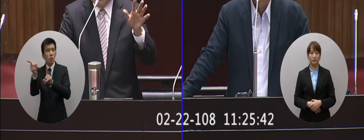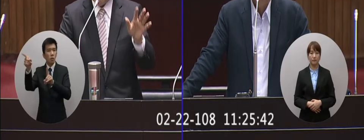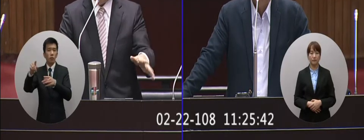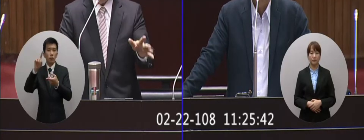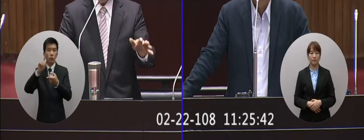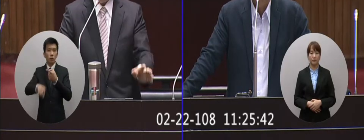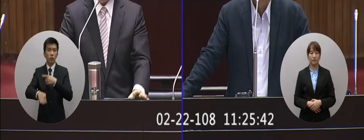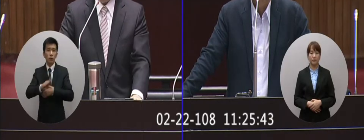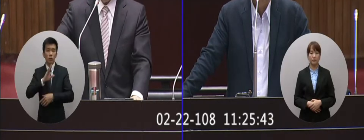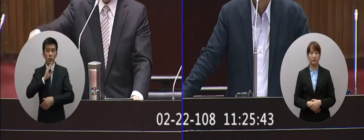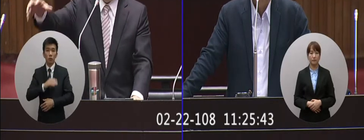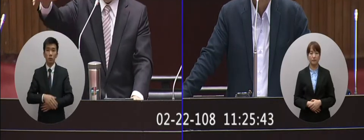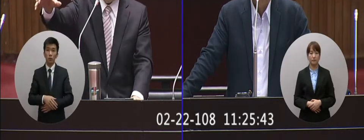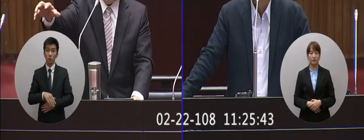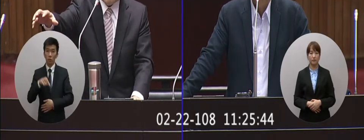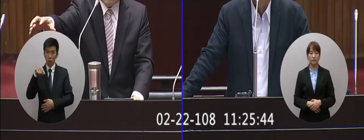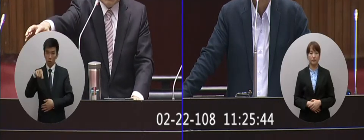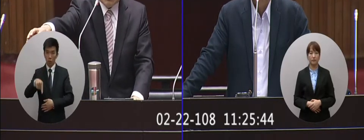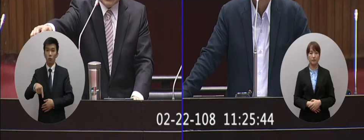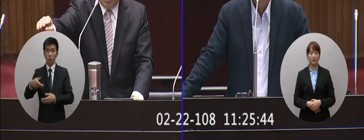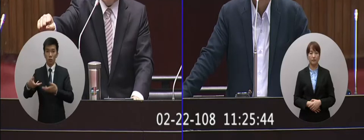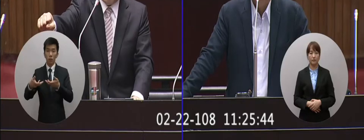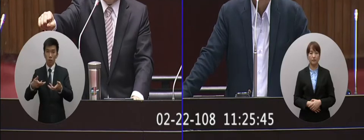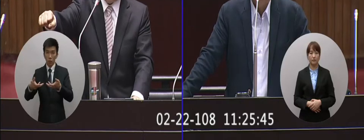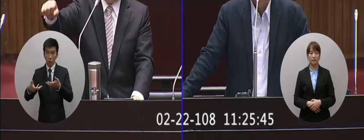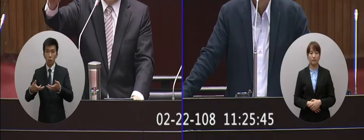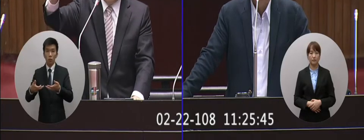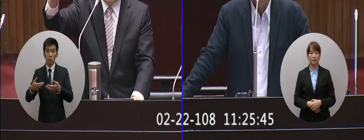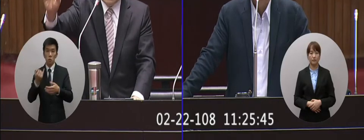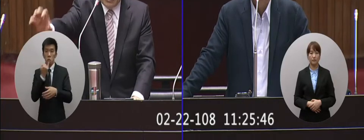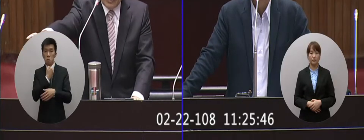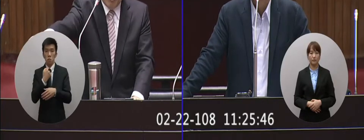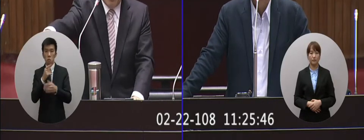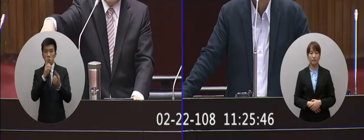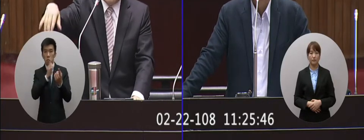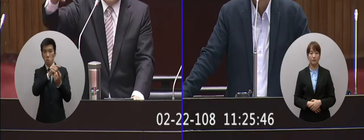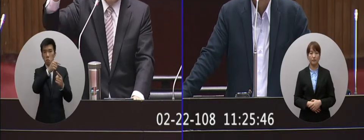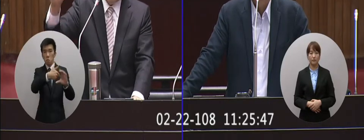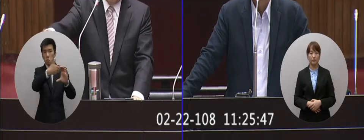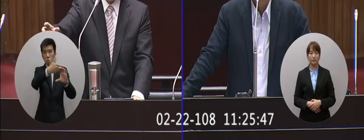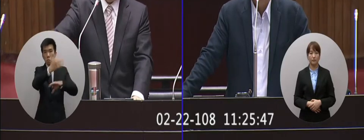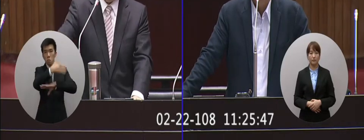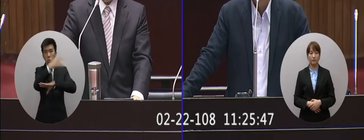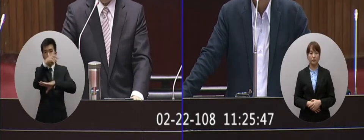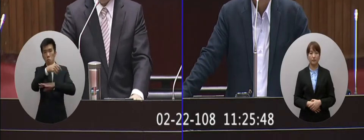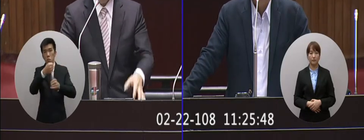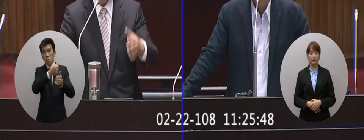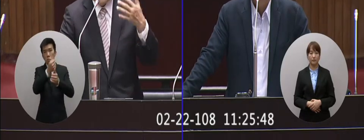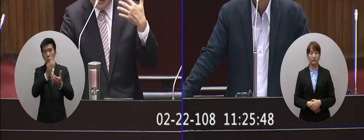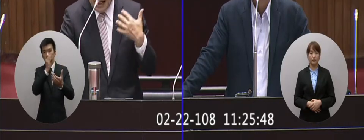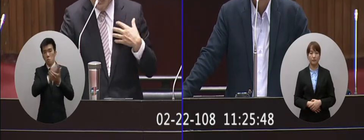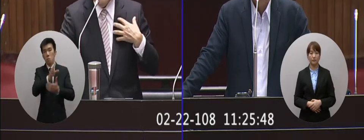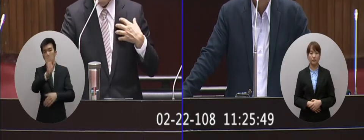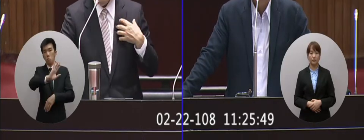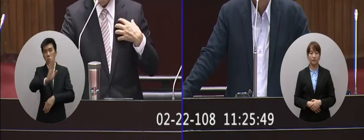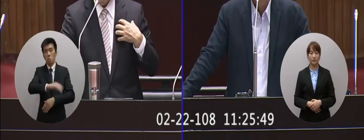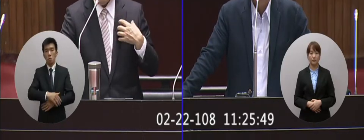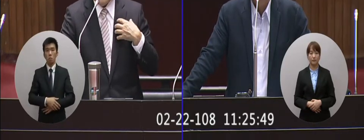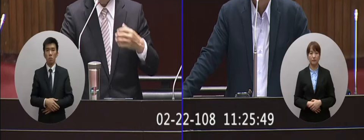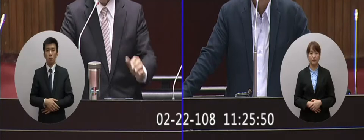党政军无应该。操纵媒体、经营媒体、控制媒体，这是